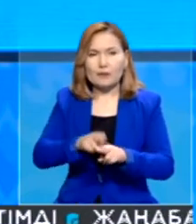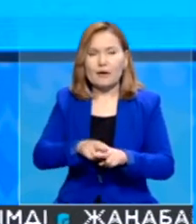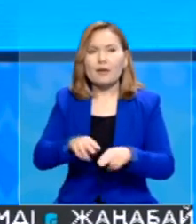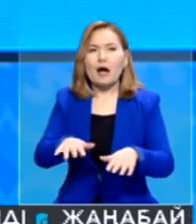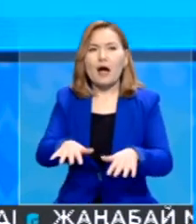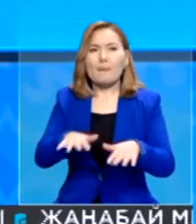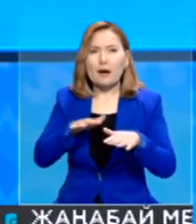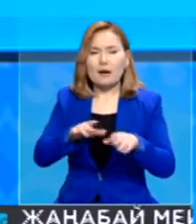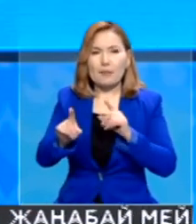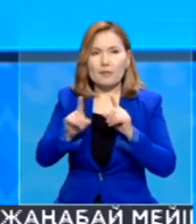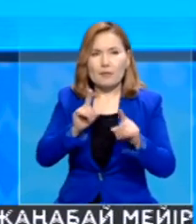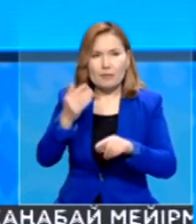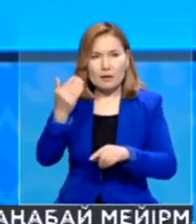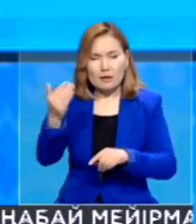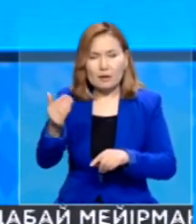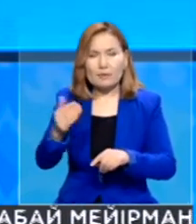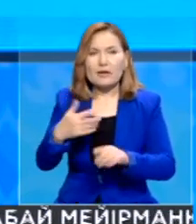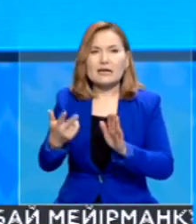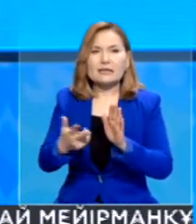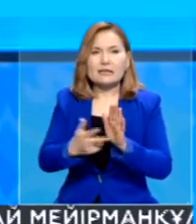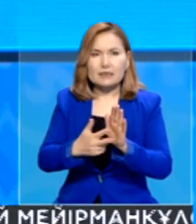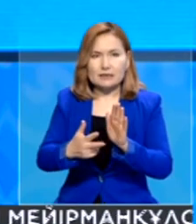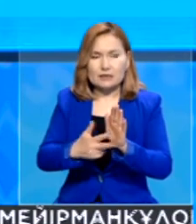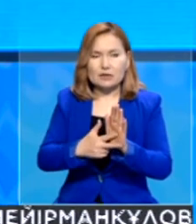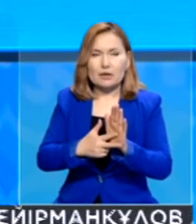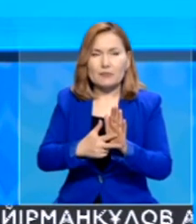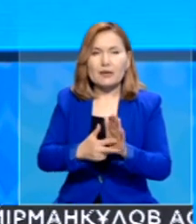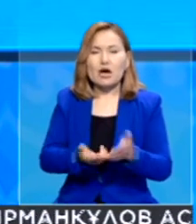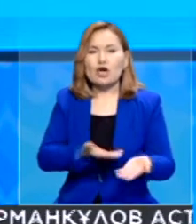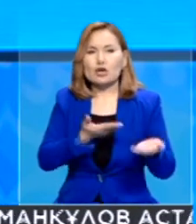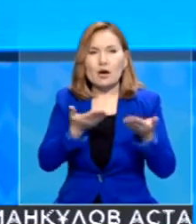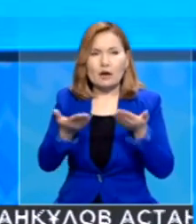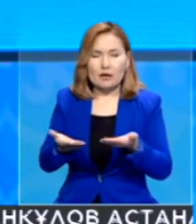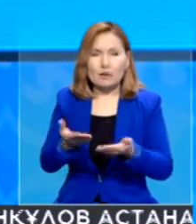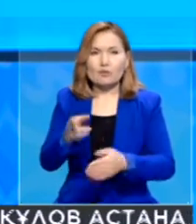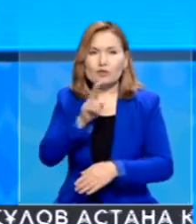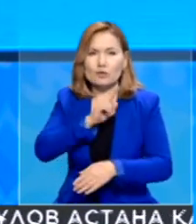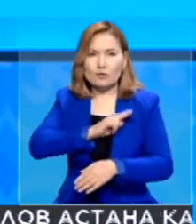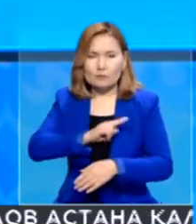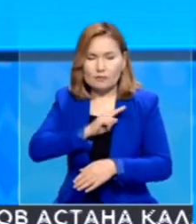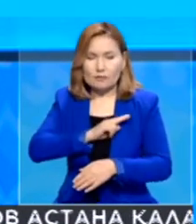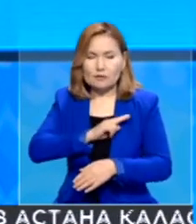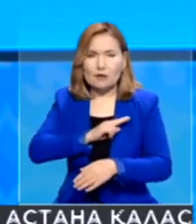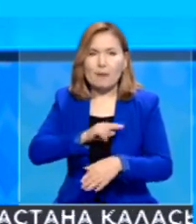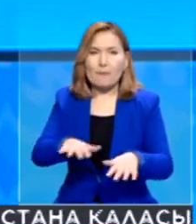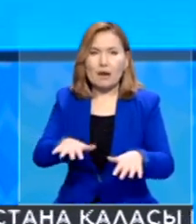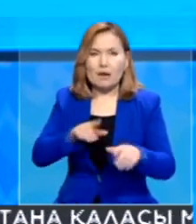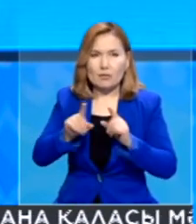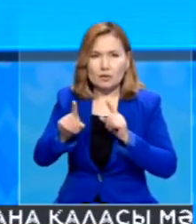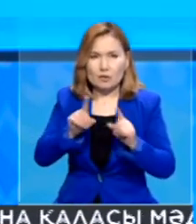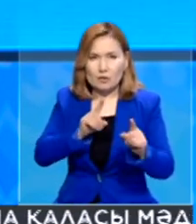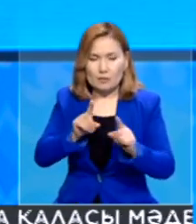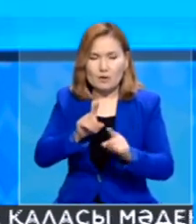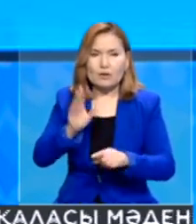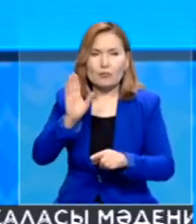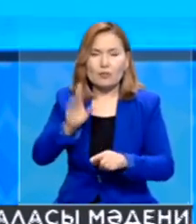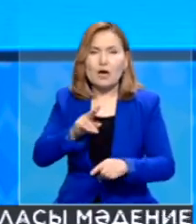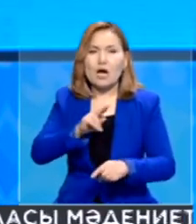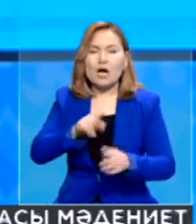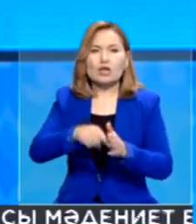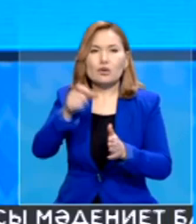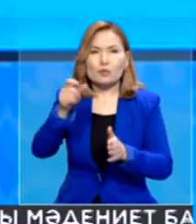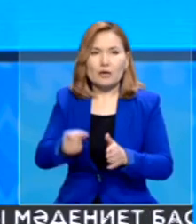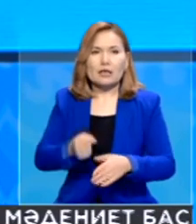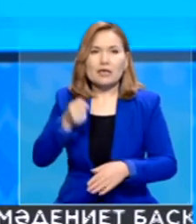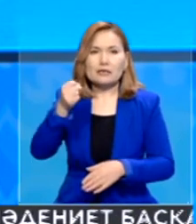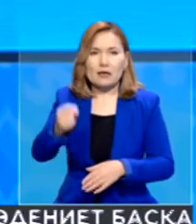парламент мәжілісінің 8-ші шақырылым болатын депутаттарын сайлаймыз.